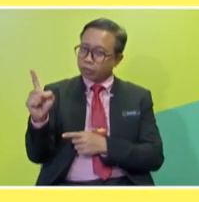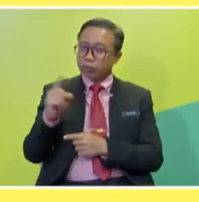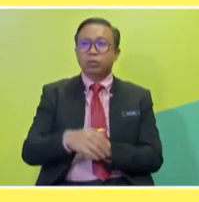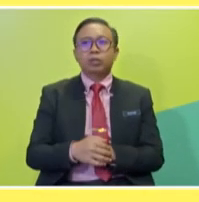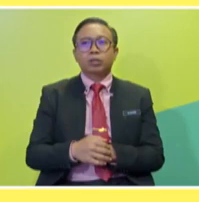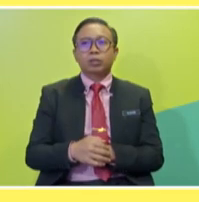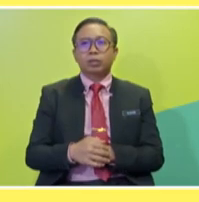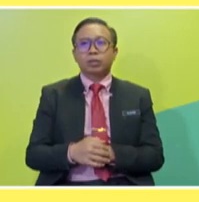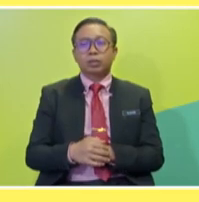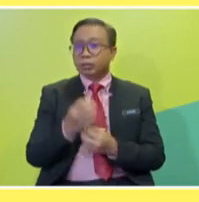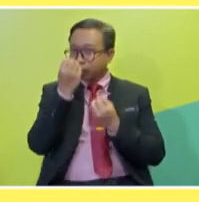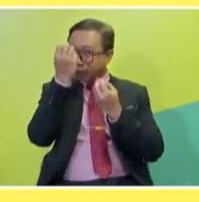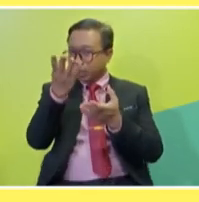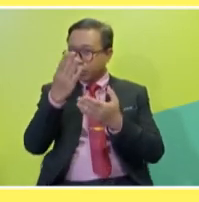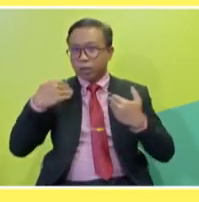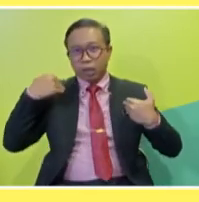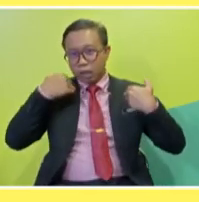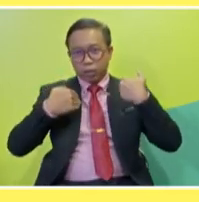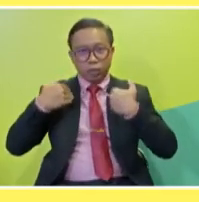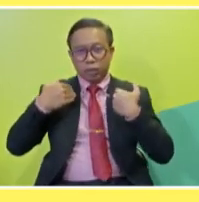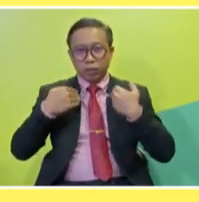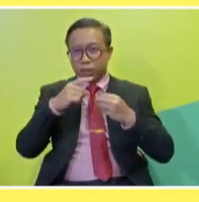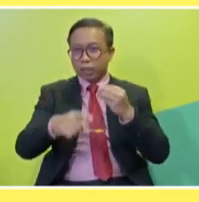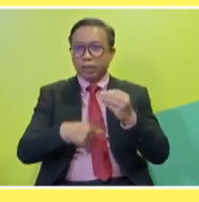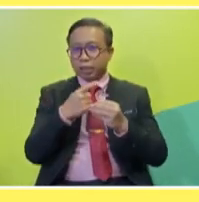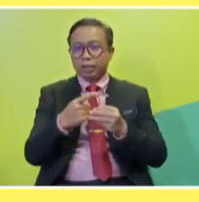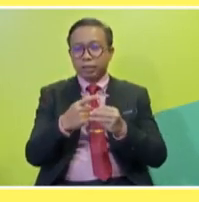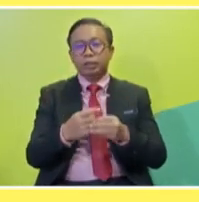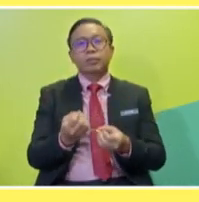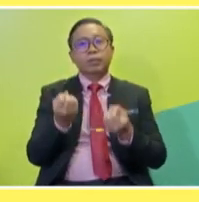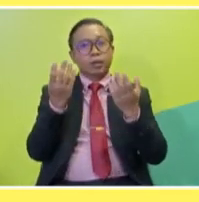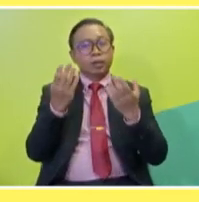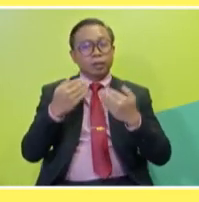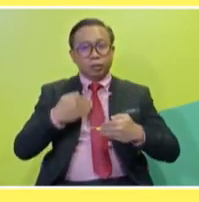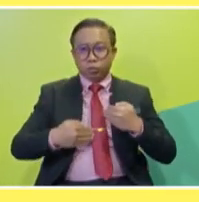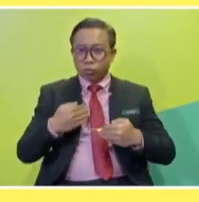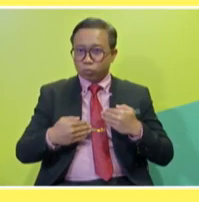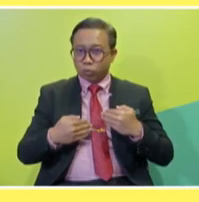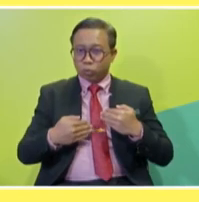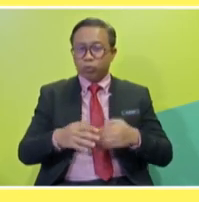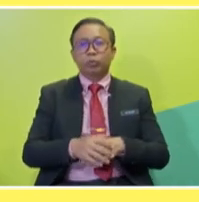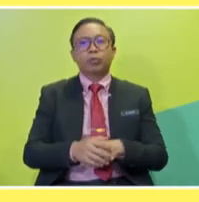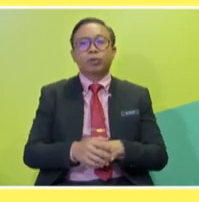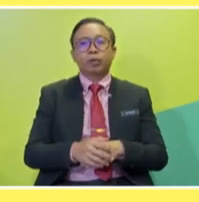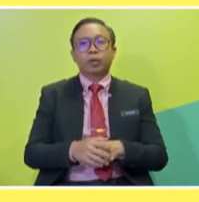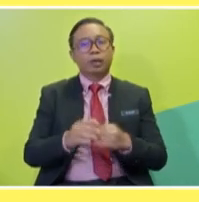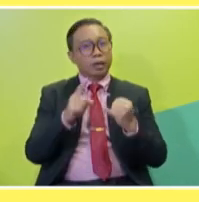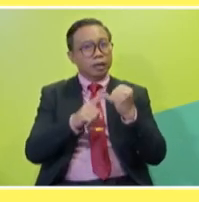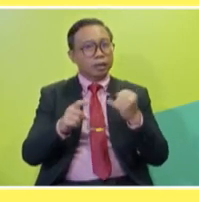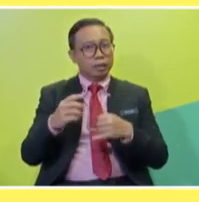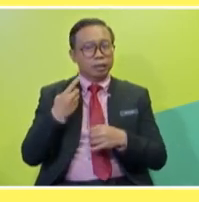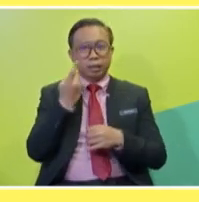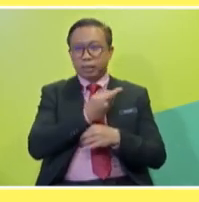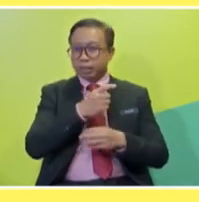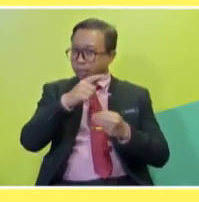kita akan menyatakan hawa-hawan yang berkaitan dengan bagian tubuh tersebut dan pada informasi yang sama pada akhirnya nanti kita